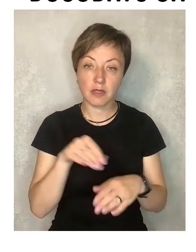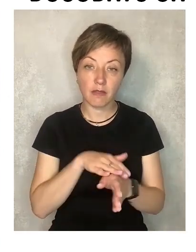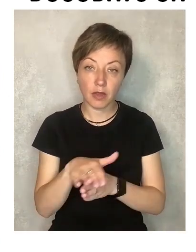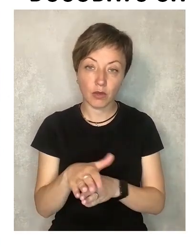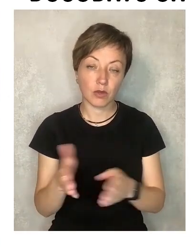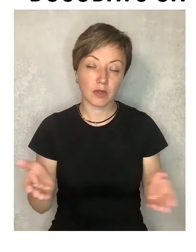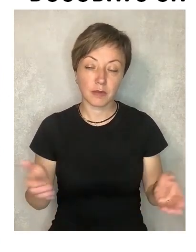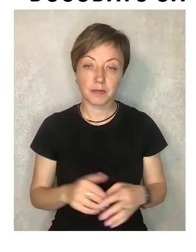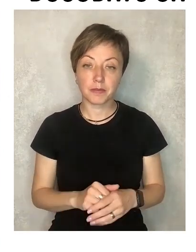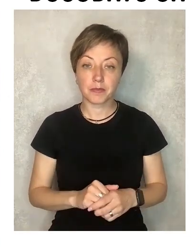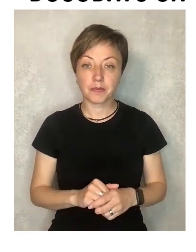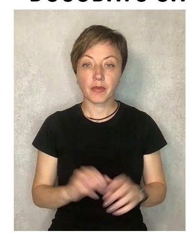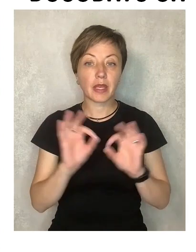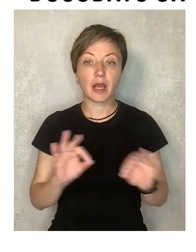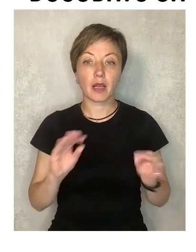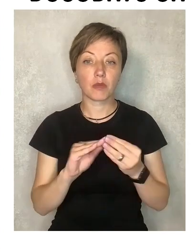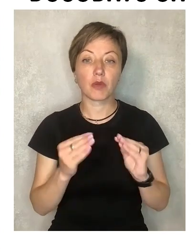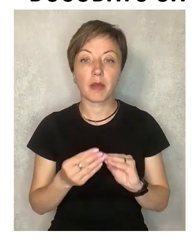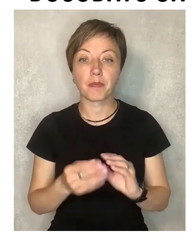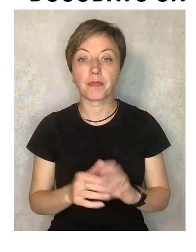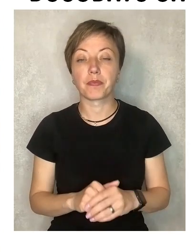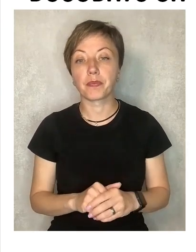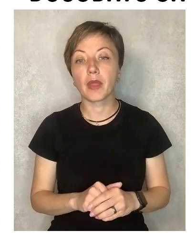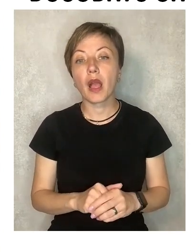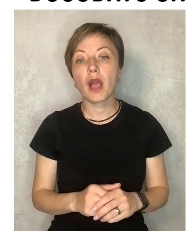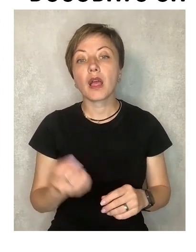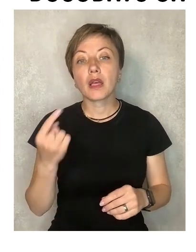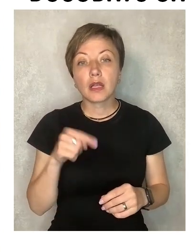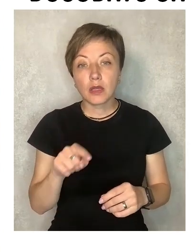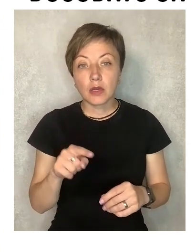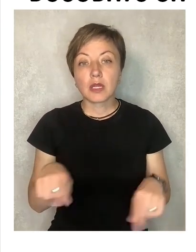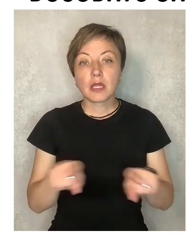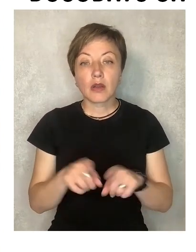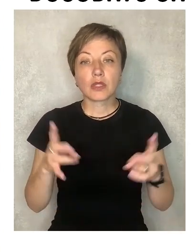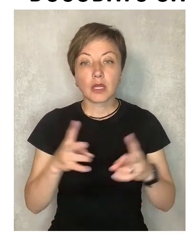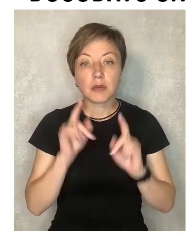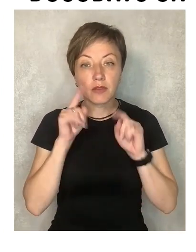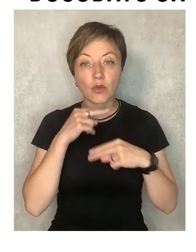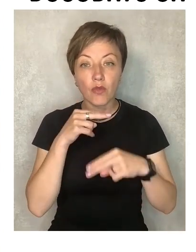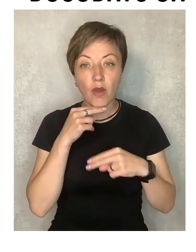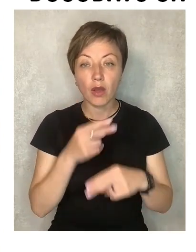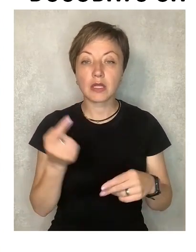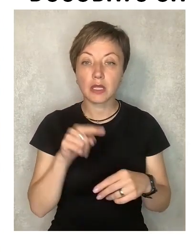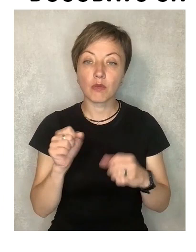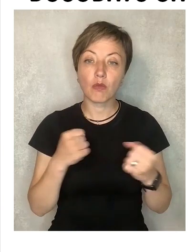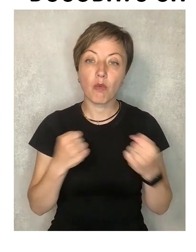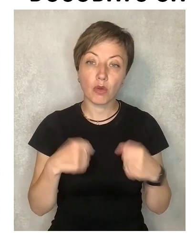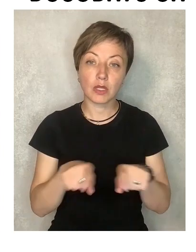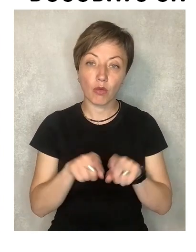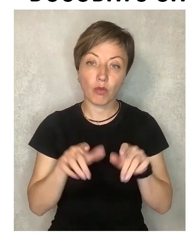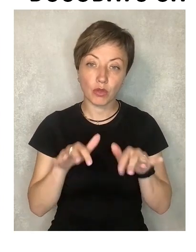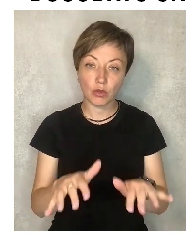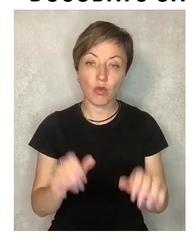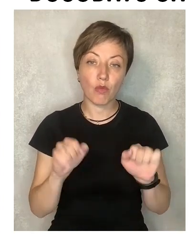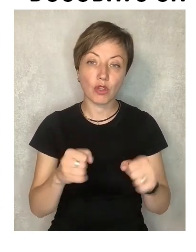ну, ніяких проблем. От, тому також треба звертати увагу на те, от можна поборотись за таку процедуру. Можете